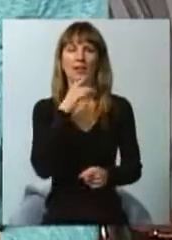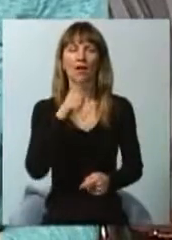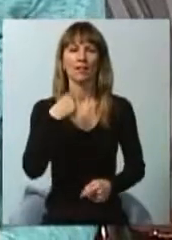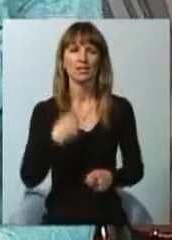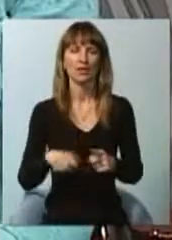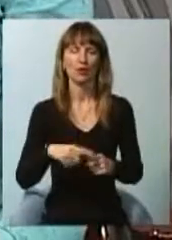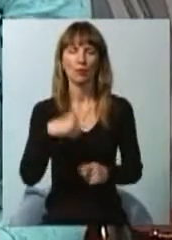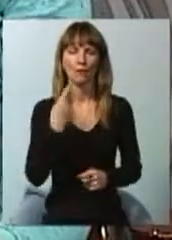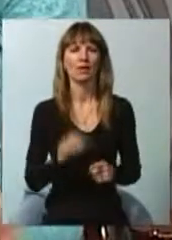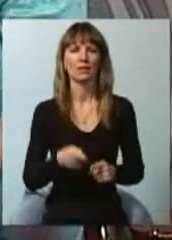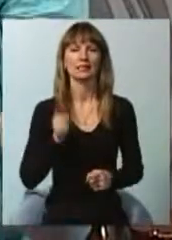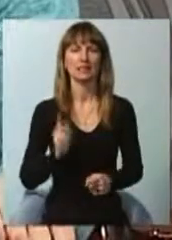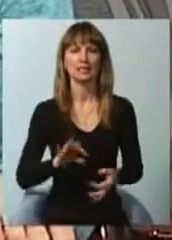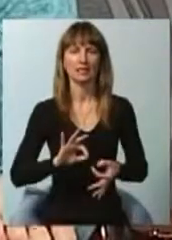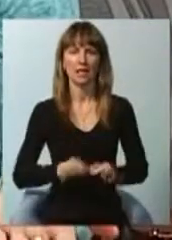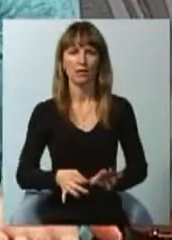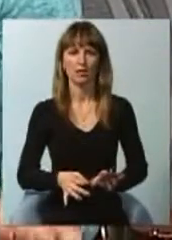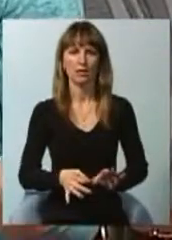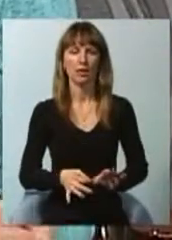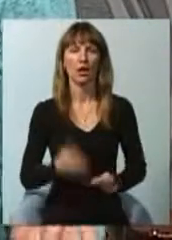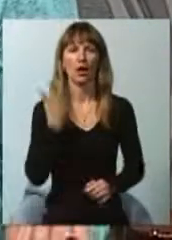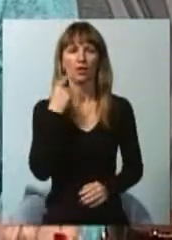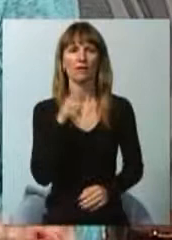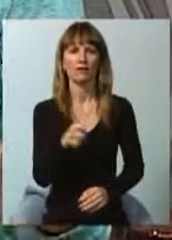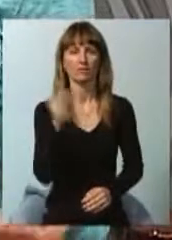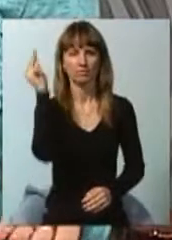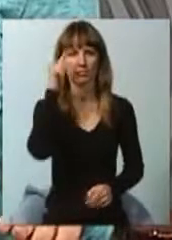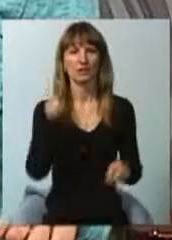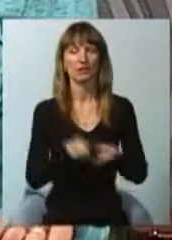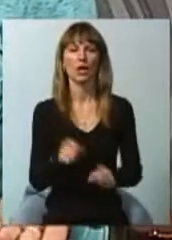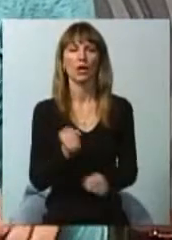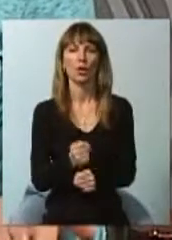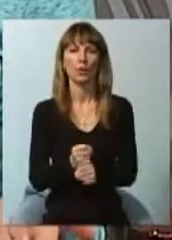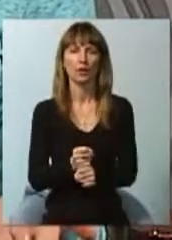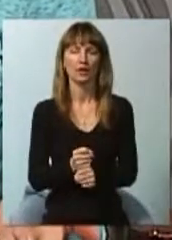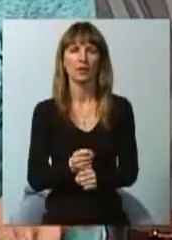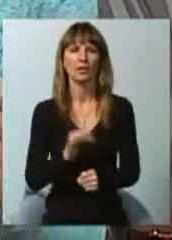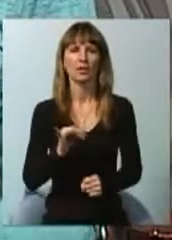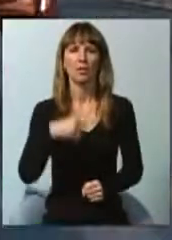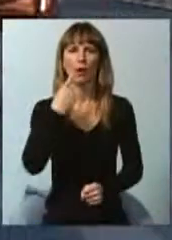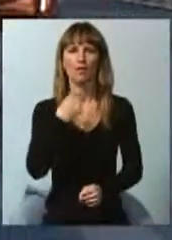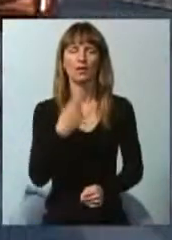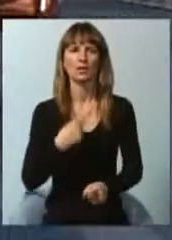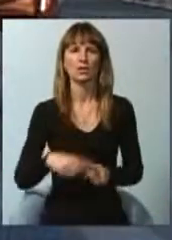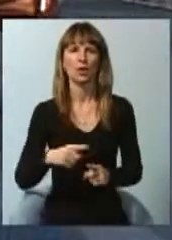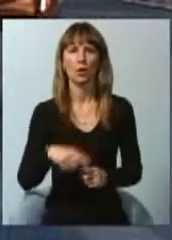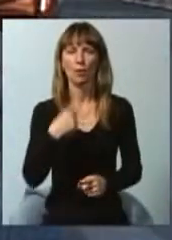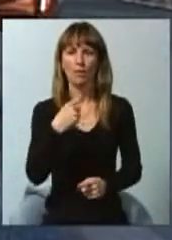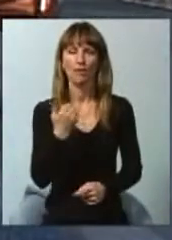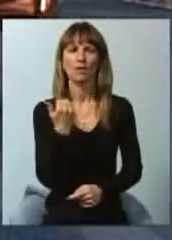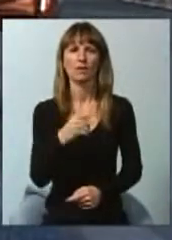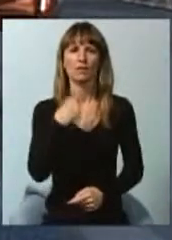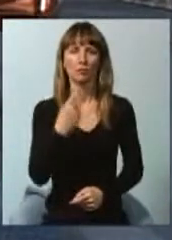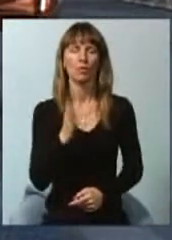говорити скоромовку. Це дійсно складно. Проте, коли ви привчитеся так робити та промовляти якісь певні скоромовки, то ваша